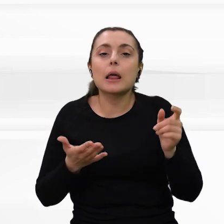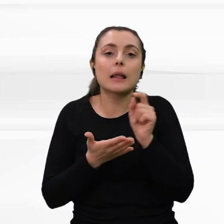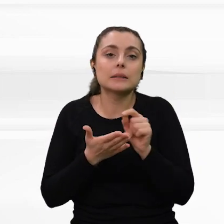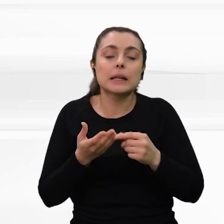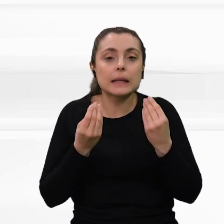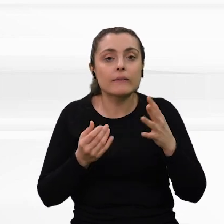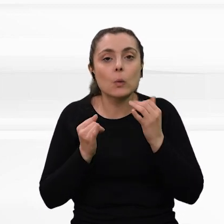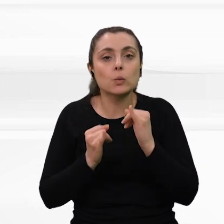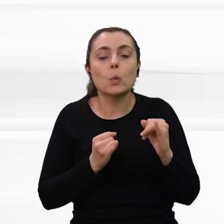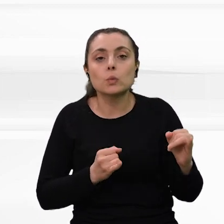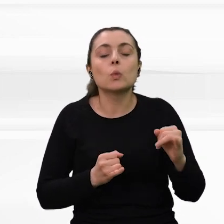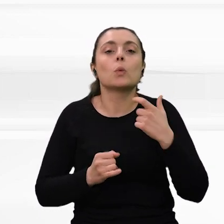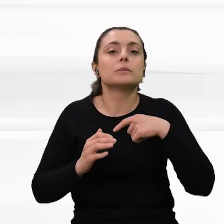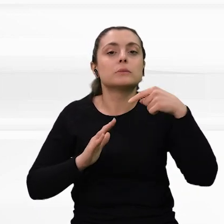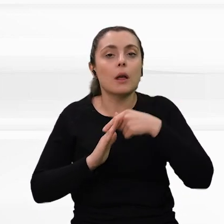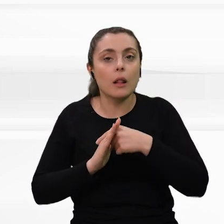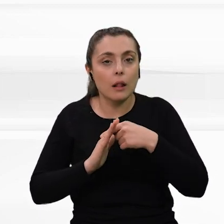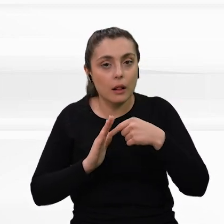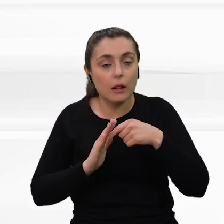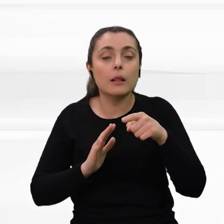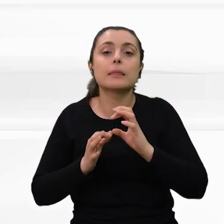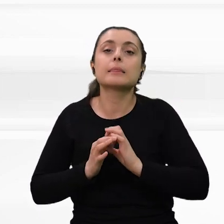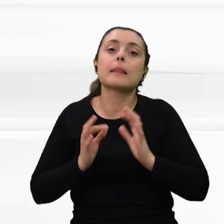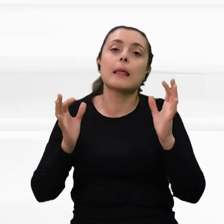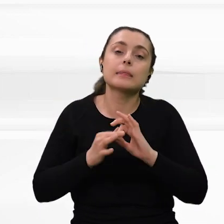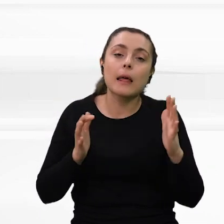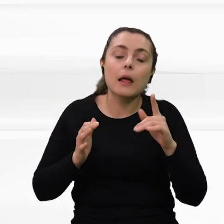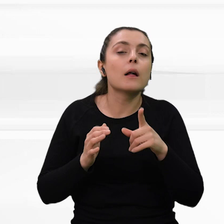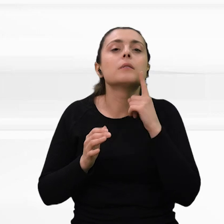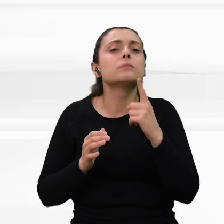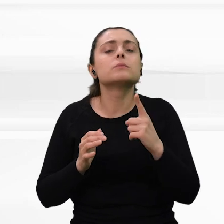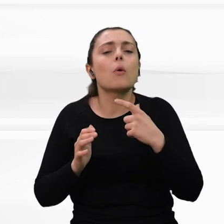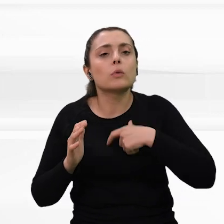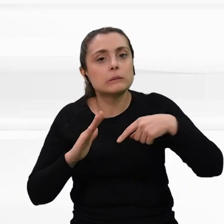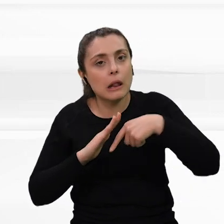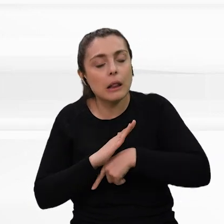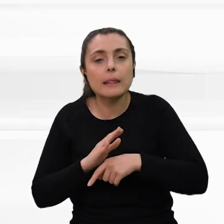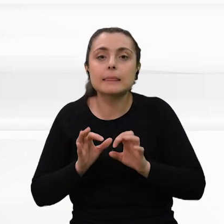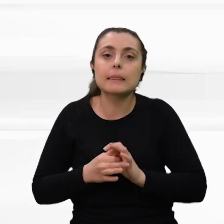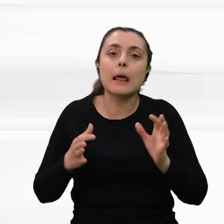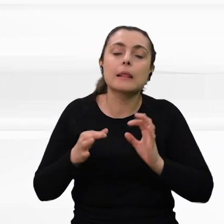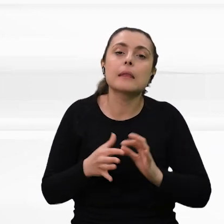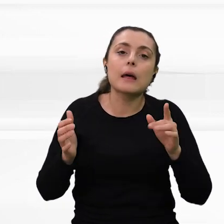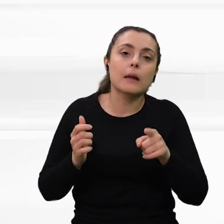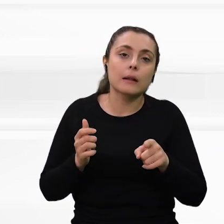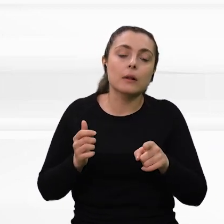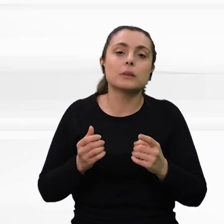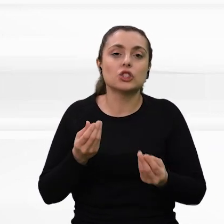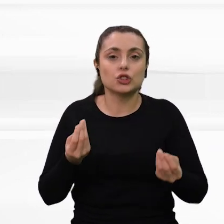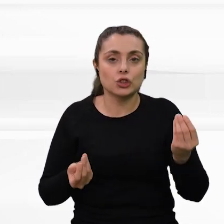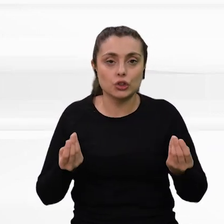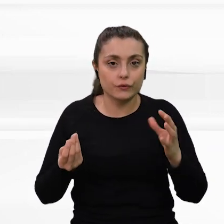eseri iyi ya da kötü kılan özellikler nitelikler Bakın arkadaşlar özellikler nitelikler